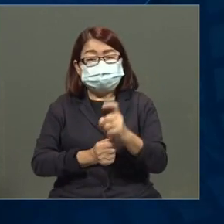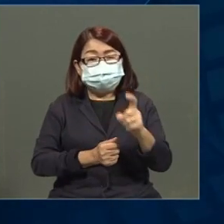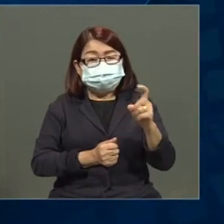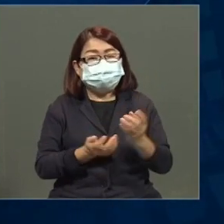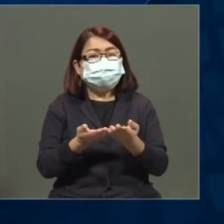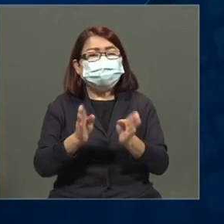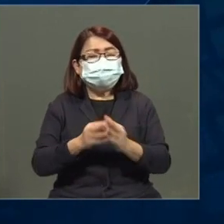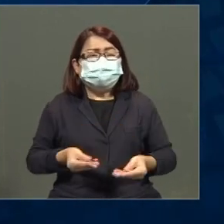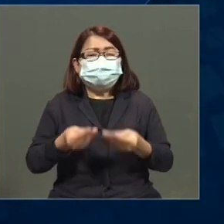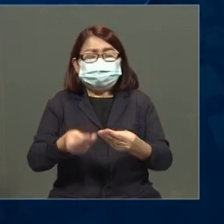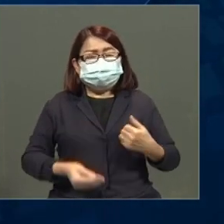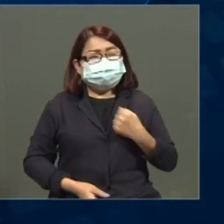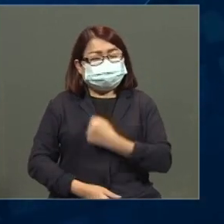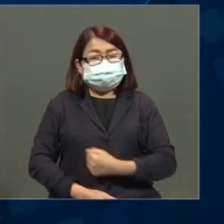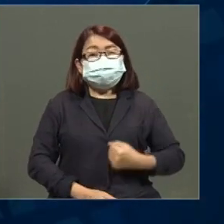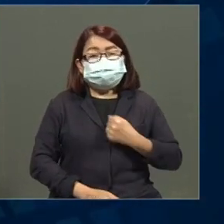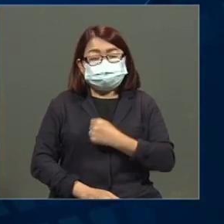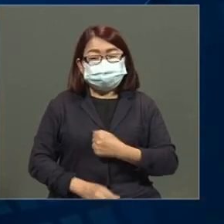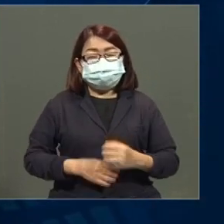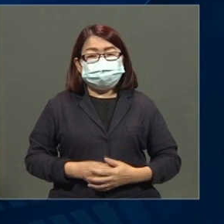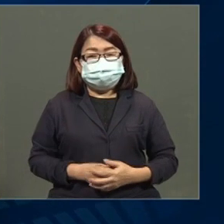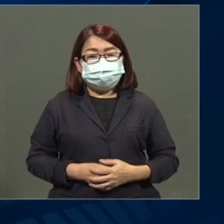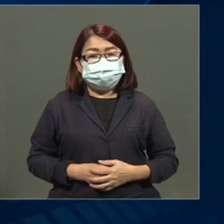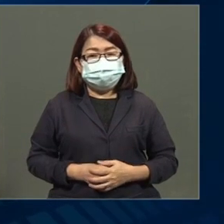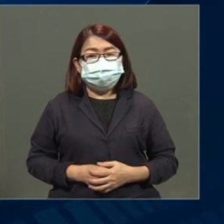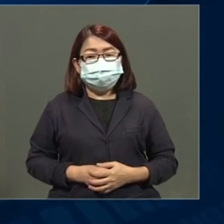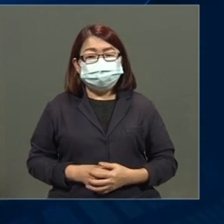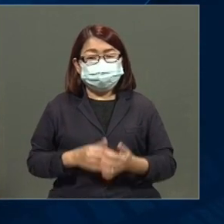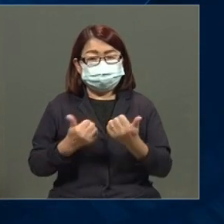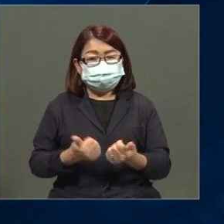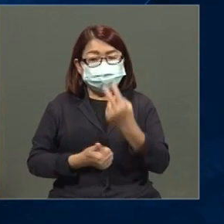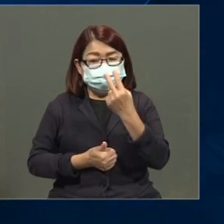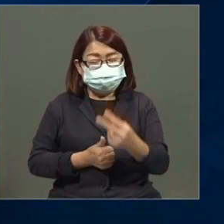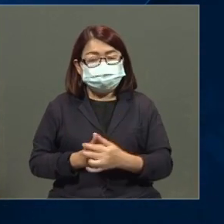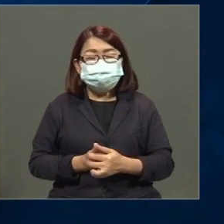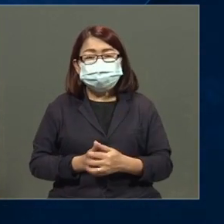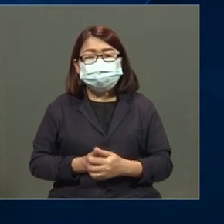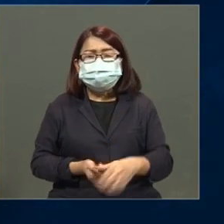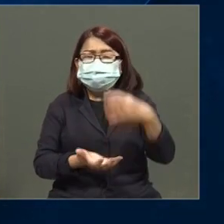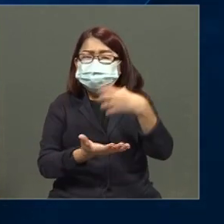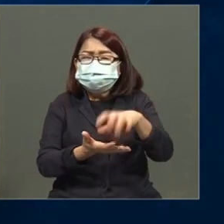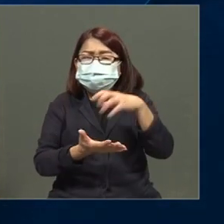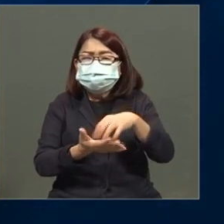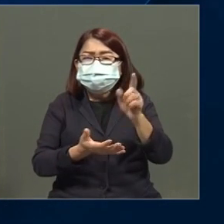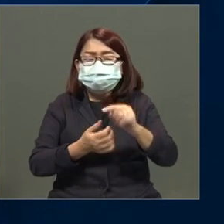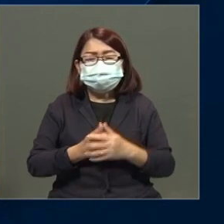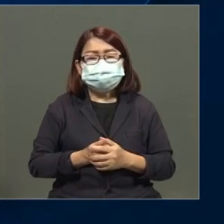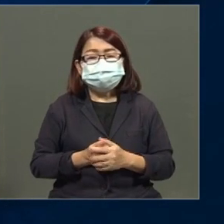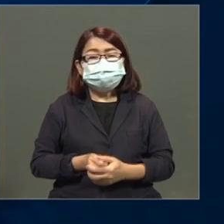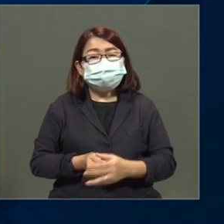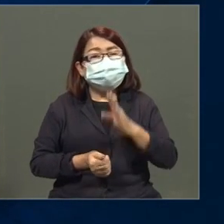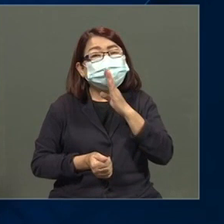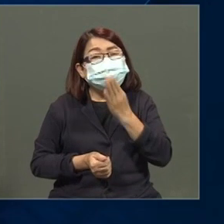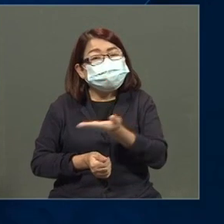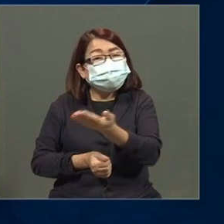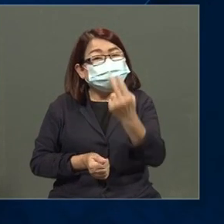ครอบครัวผู้เสียชีวิตทุกท่านด้วยค่ะไปดูสถานการณ์การรายงานการเปลี่ยนแปลงนะคะถ้าท่านติดตาม